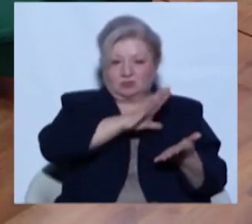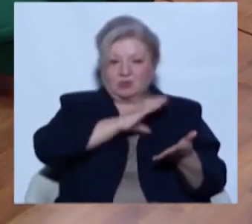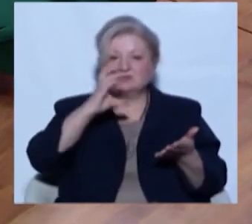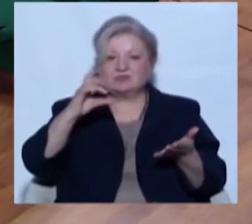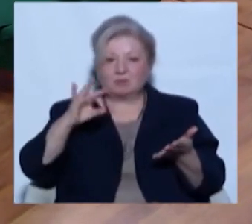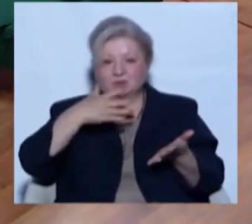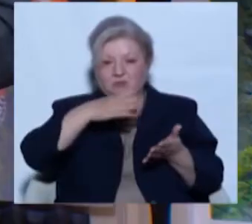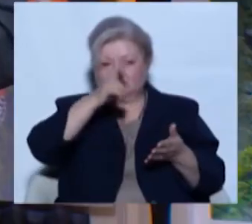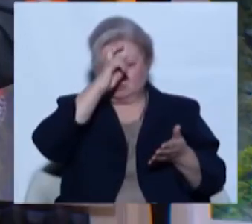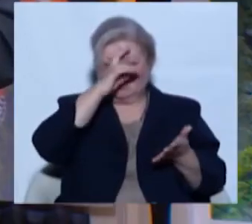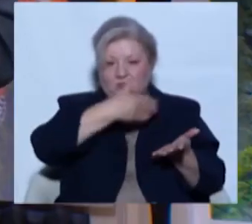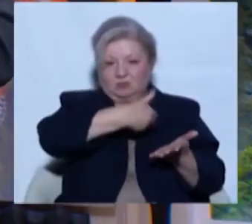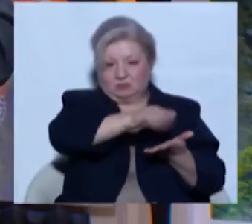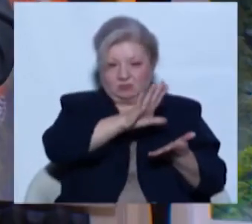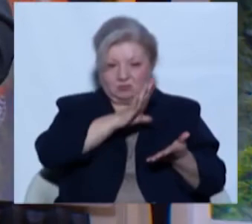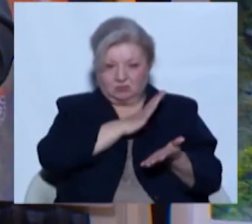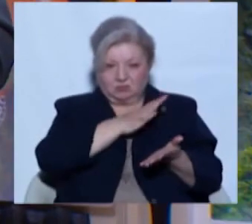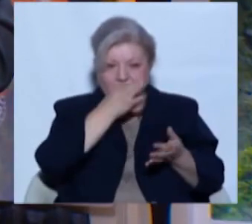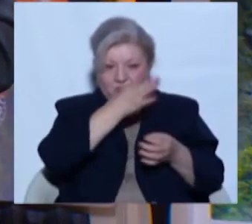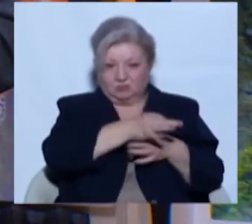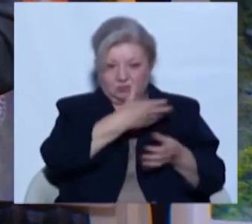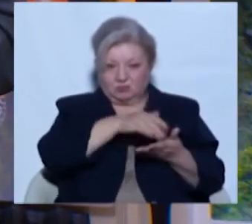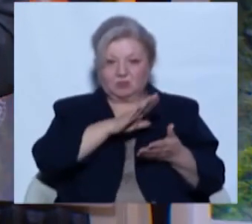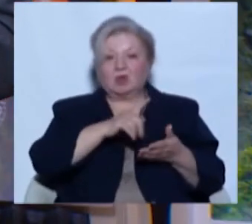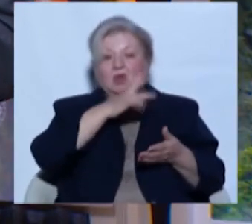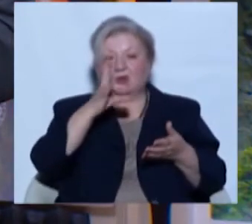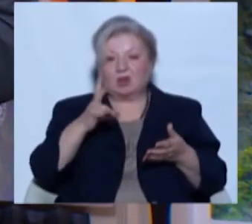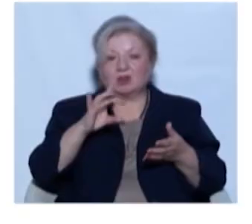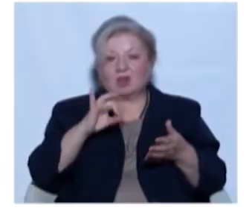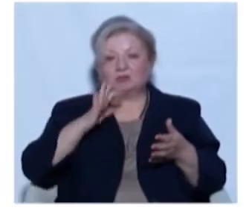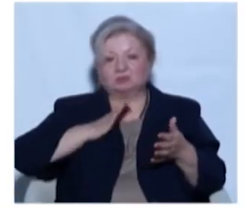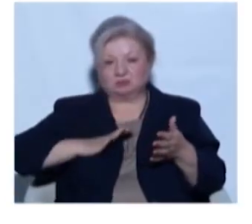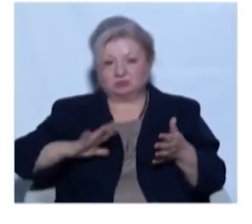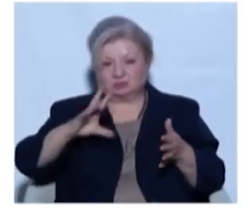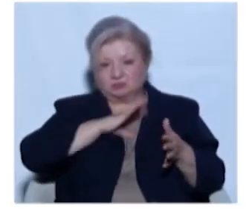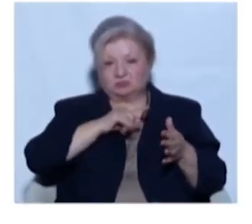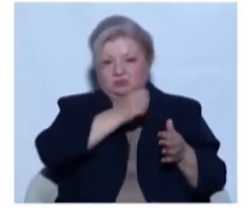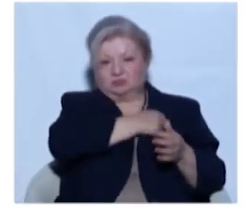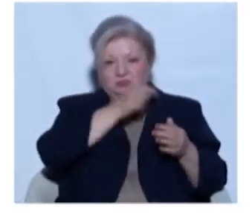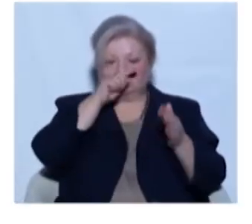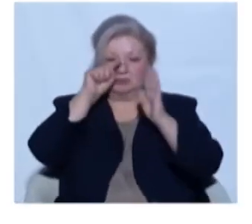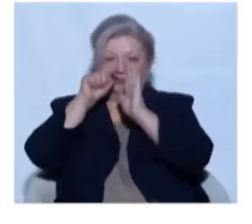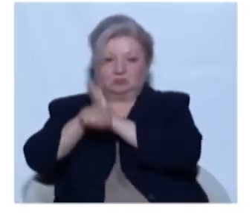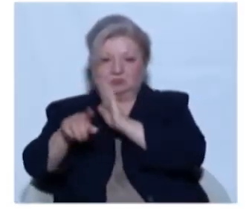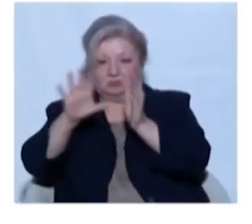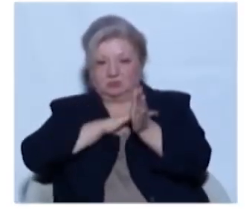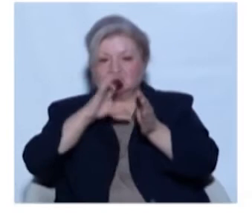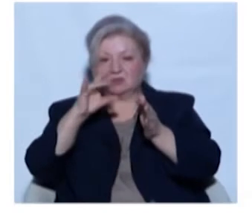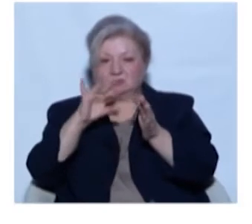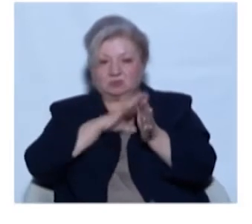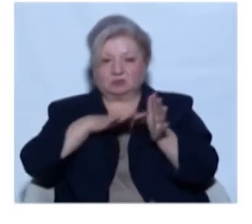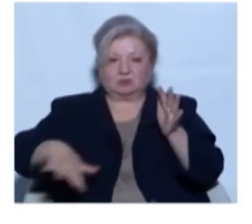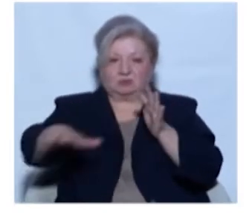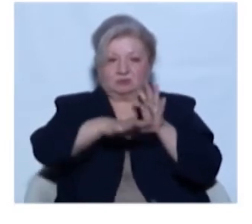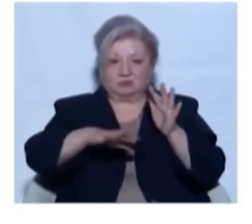სერბეთის ხელისუფლებამ და მაშინ ნატო იძულებული გახდა მასირებული შეტევა განეხორციელებინა სერბეთის